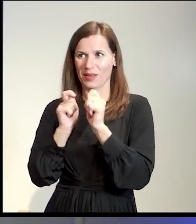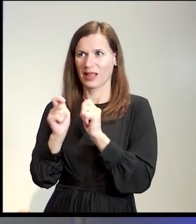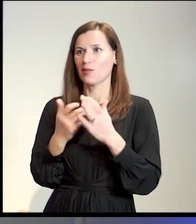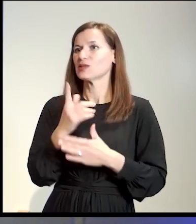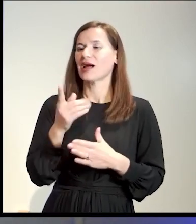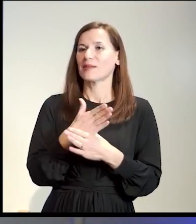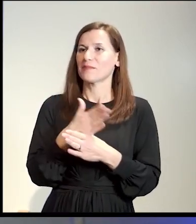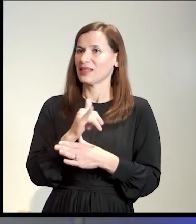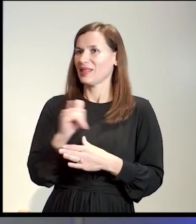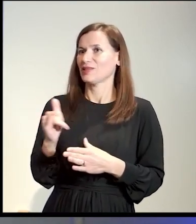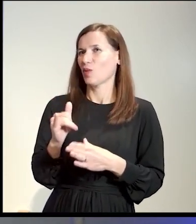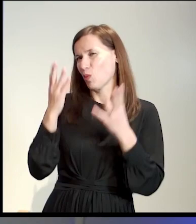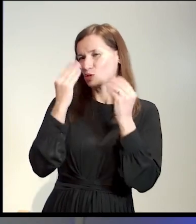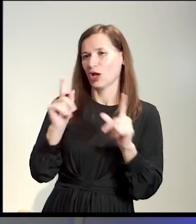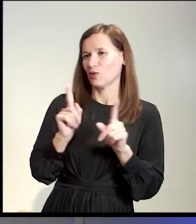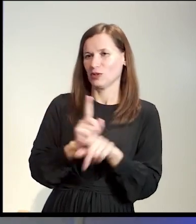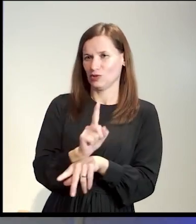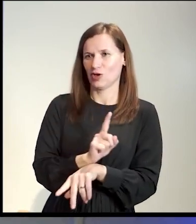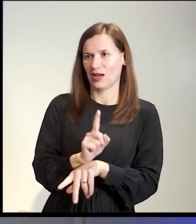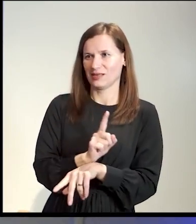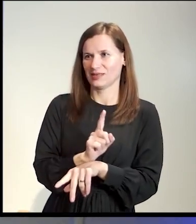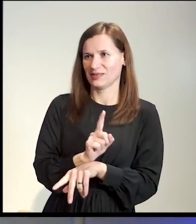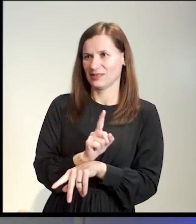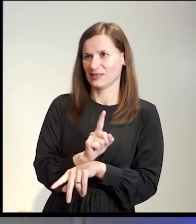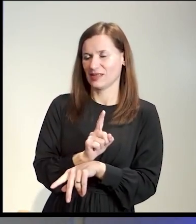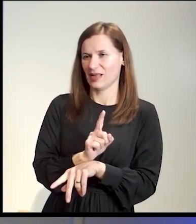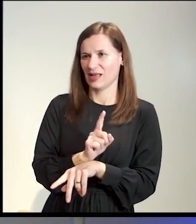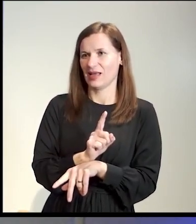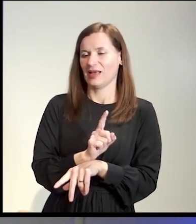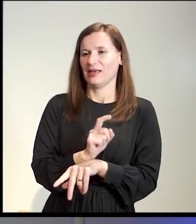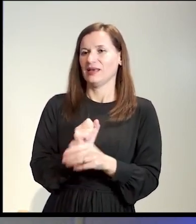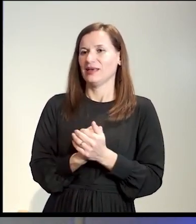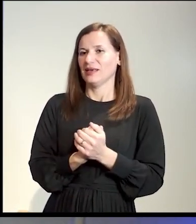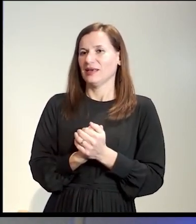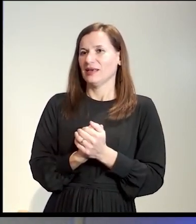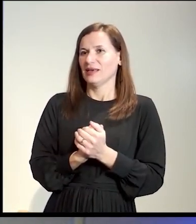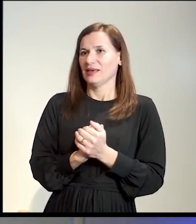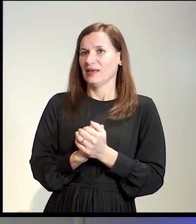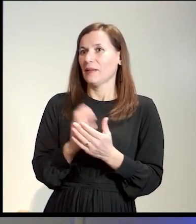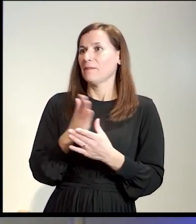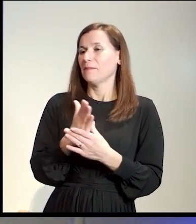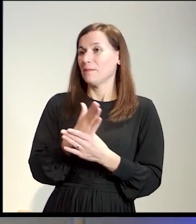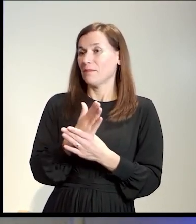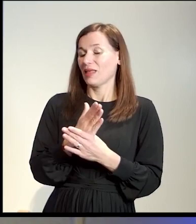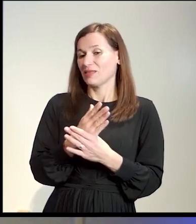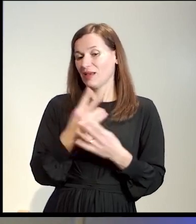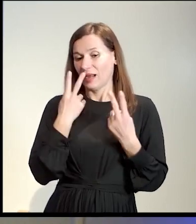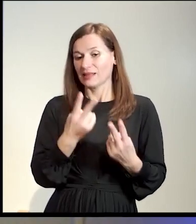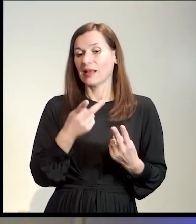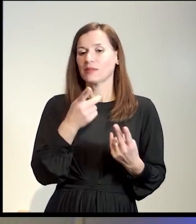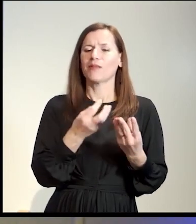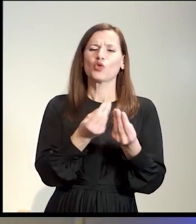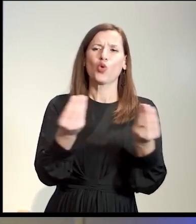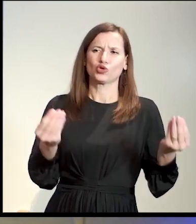ni časa. Dejansko se med sklanjenjem na to množico besed, ki so prišle